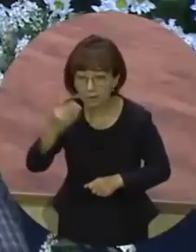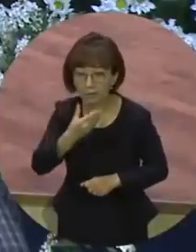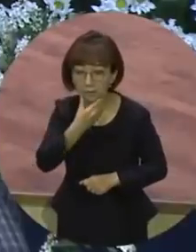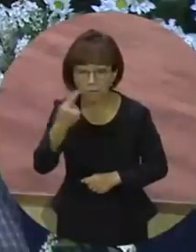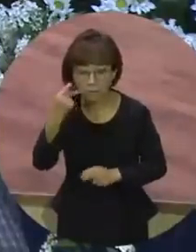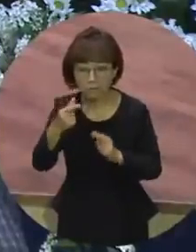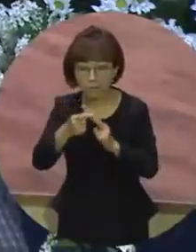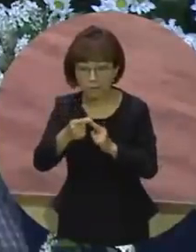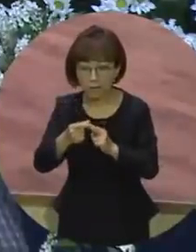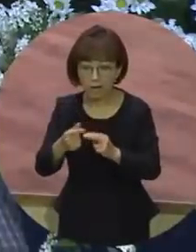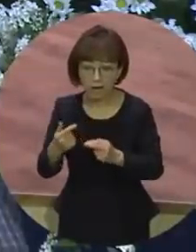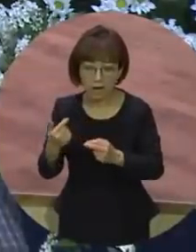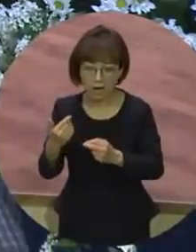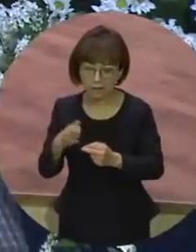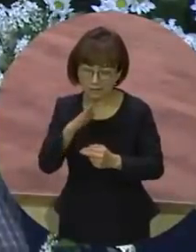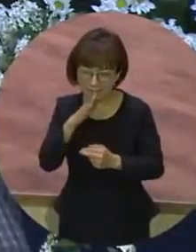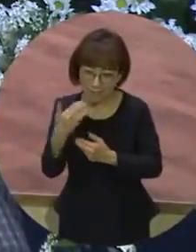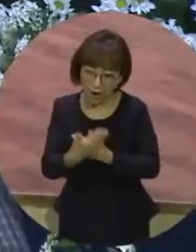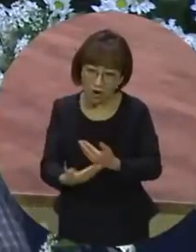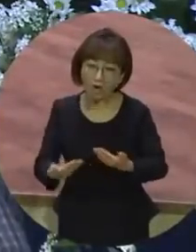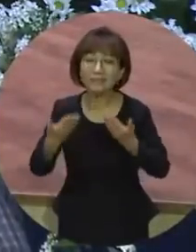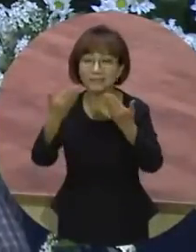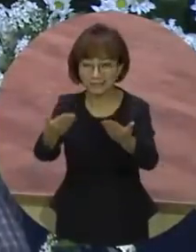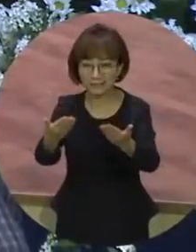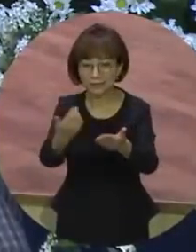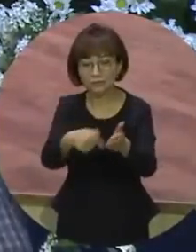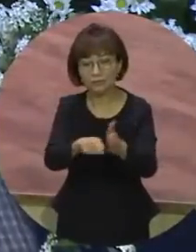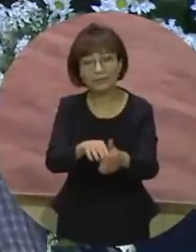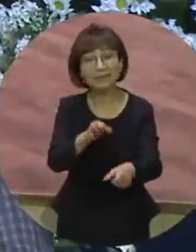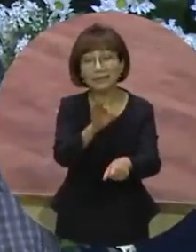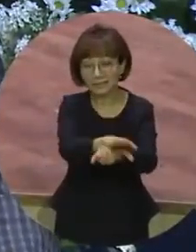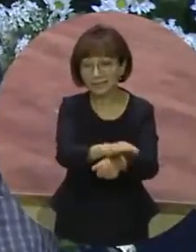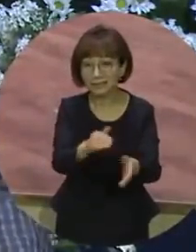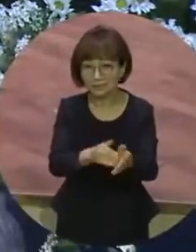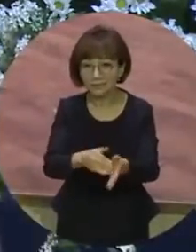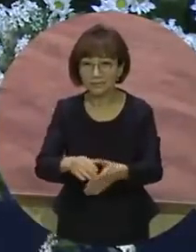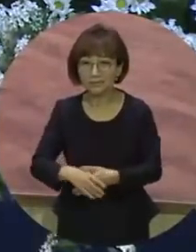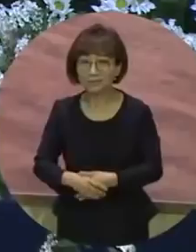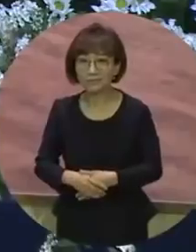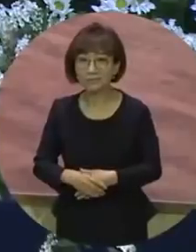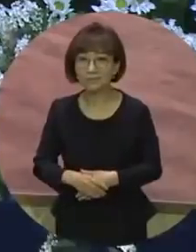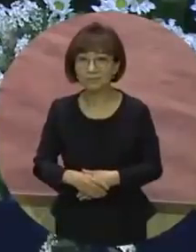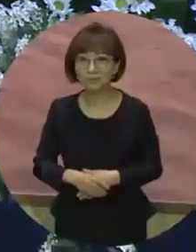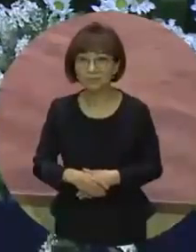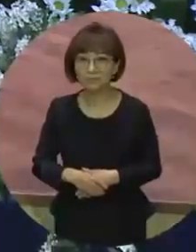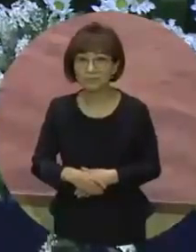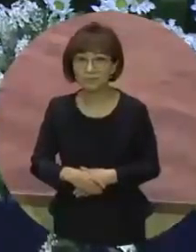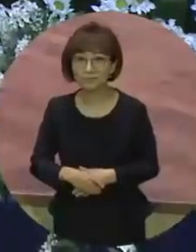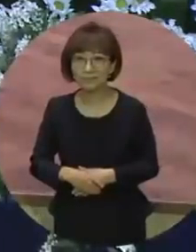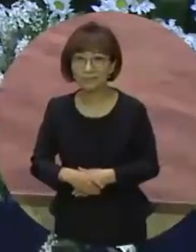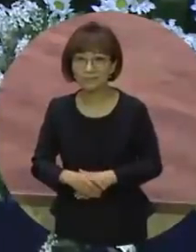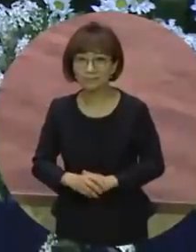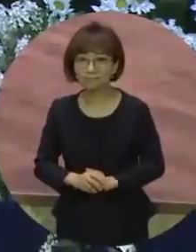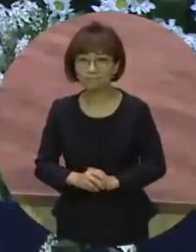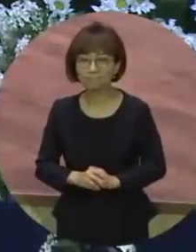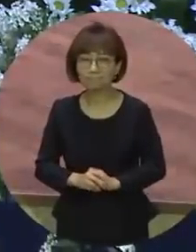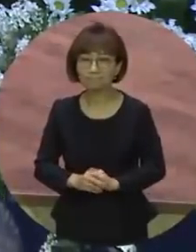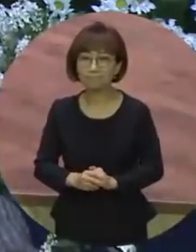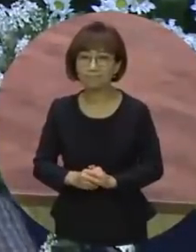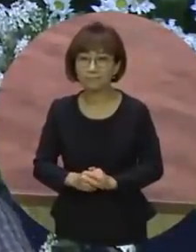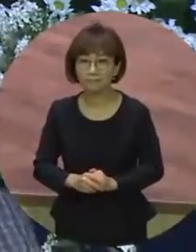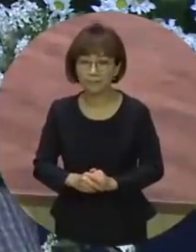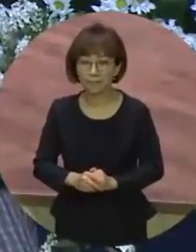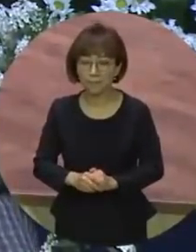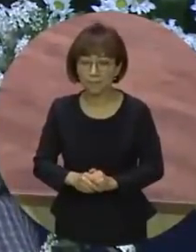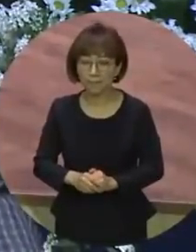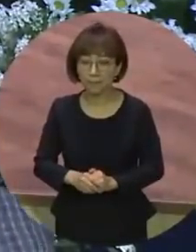헌신이었어요. 우리가 이걸 이 복음을 알아야 돼요. 온전한 헌신이 이루어져야 합니다. 영적 가나안 땅을 가만히 있다고 해서